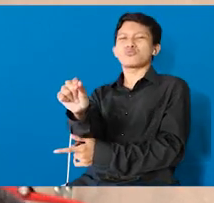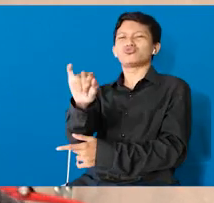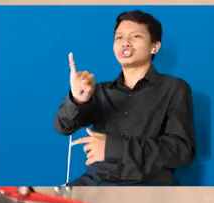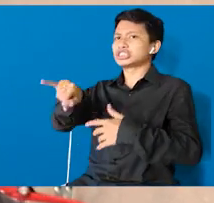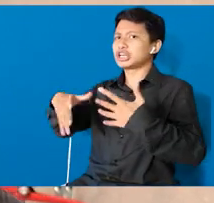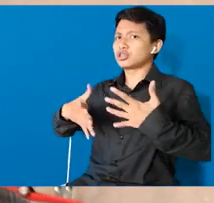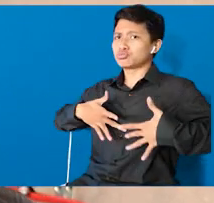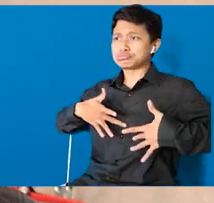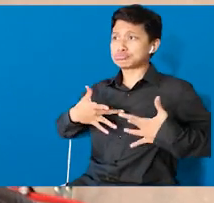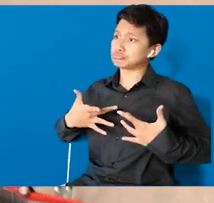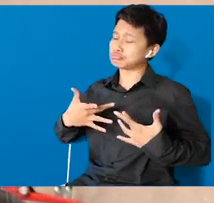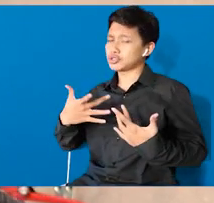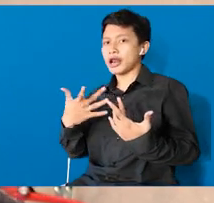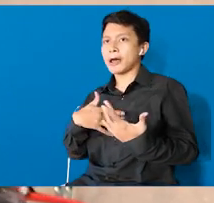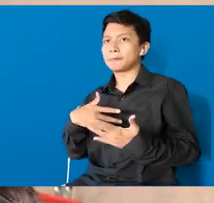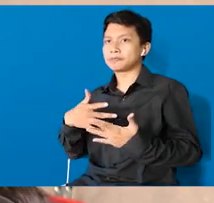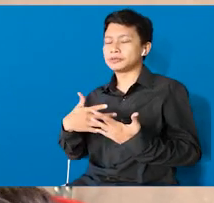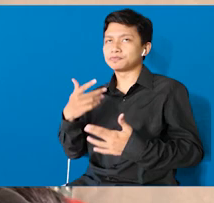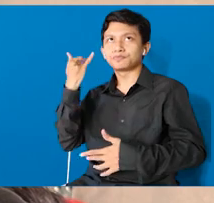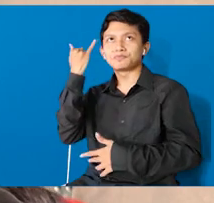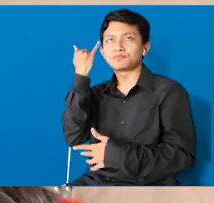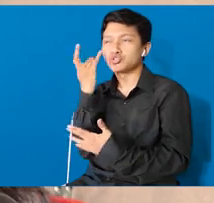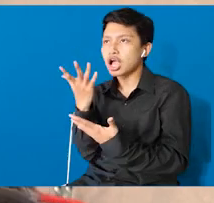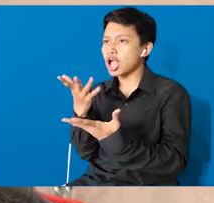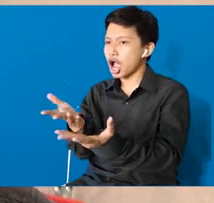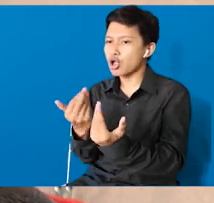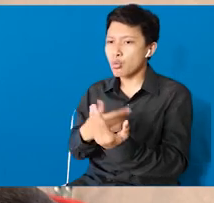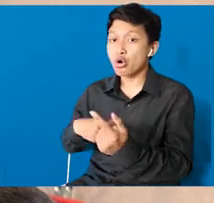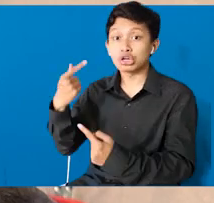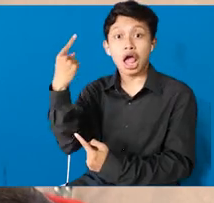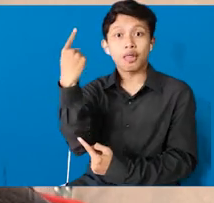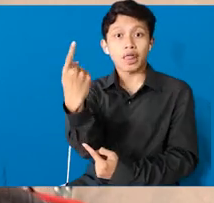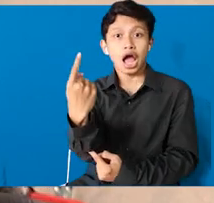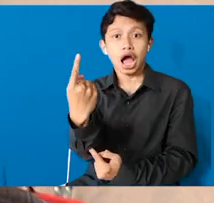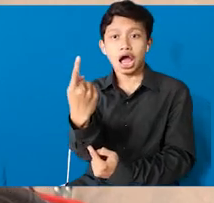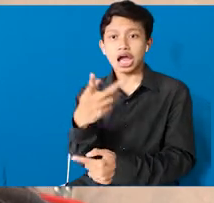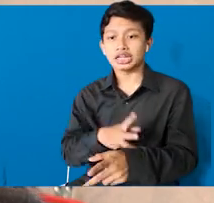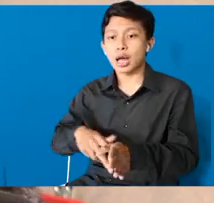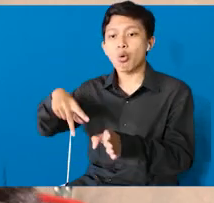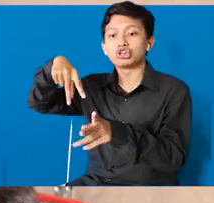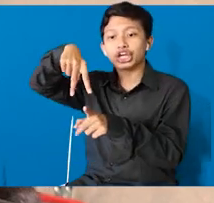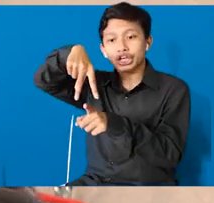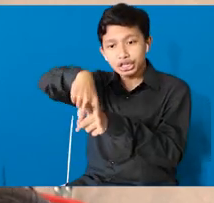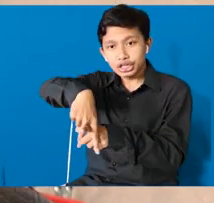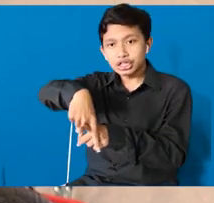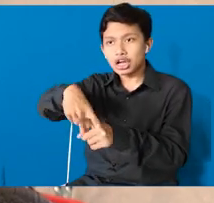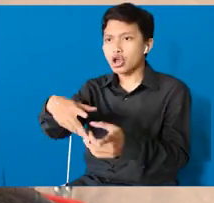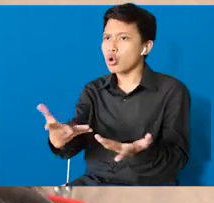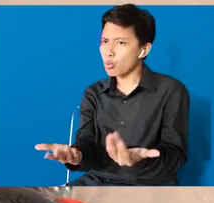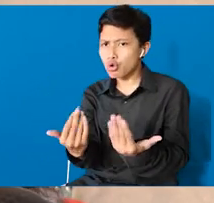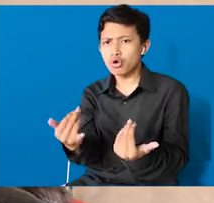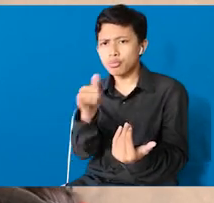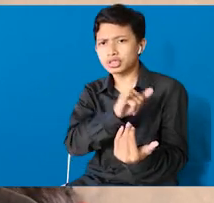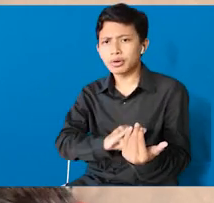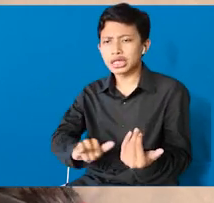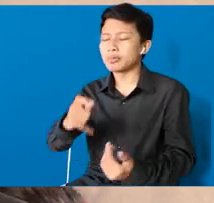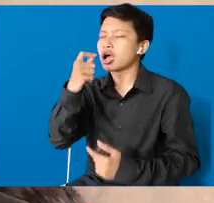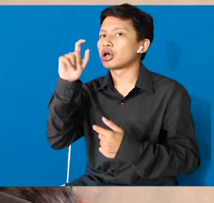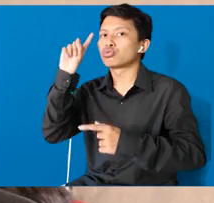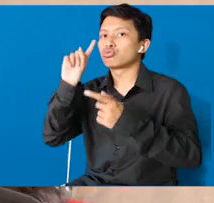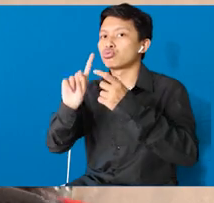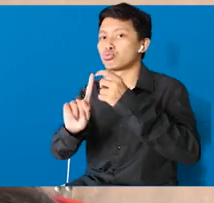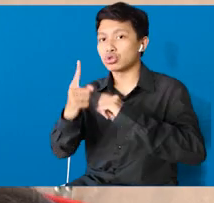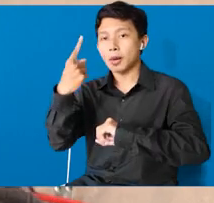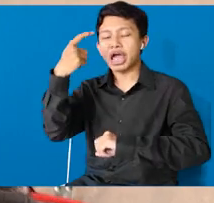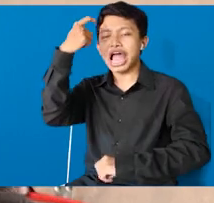ada inisiasi dari pihak kami itu jemput bola, diantar. Iya, jadi kami datangi terutama yang